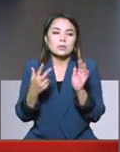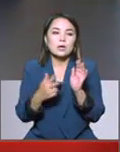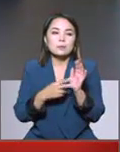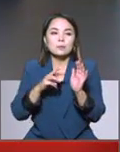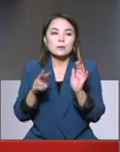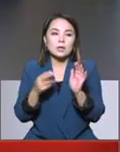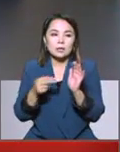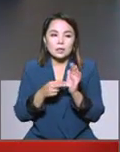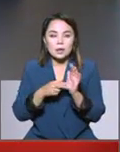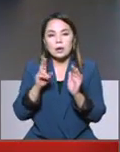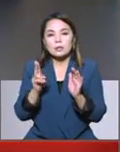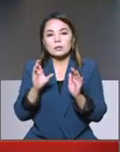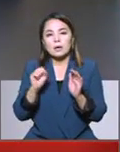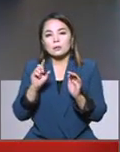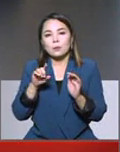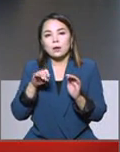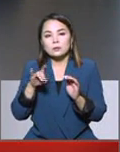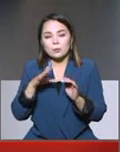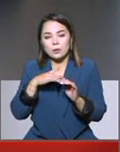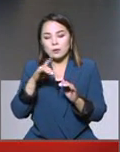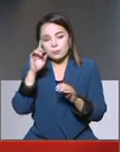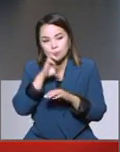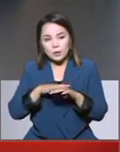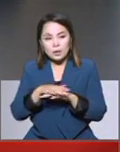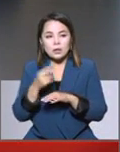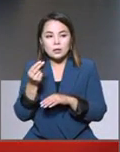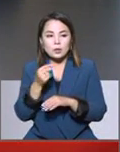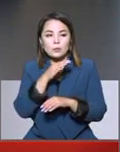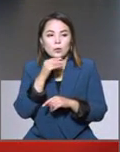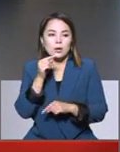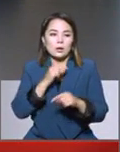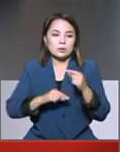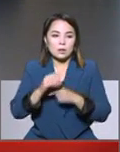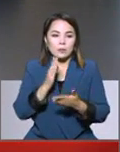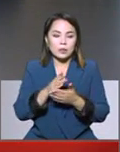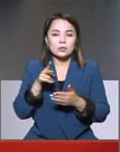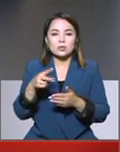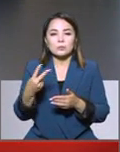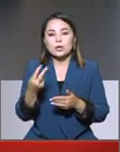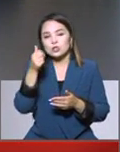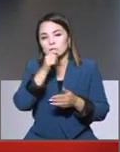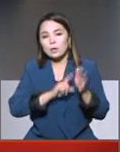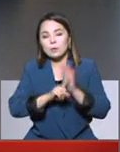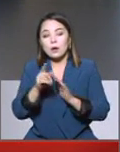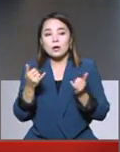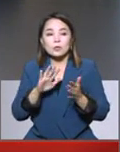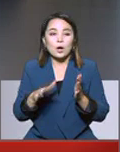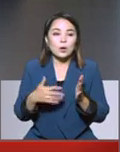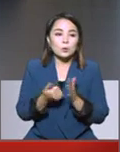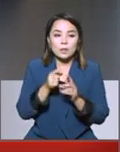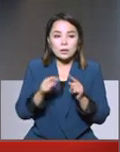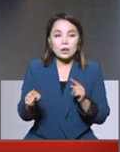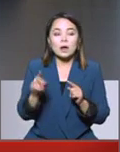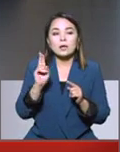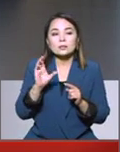7,8 миллиард теңге қайрат сатып алды. Мемлекетке құны осынша миллиардтың активтерін қайтарды. 2022 жылдан бастап қазіргі уақытқа дейін қайрат